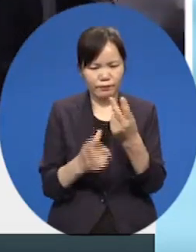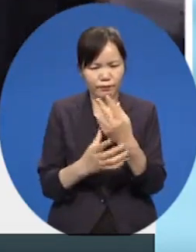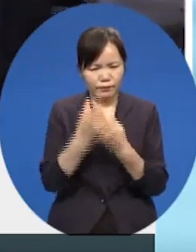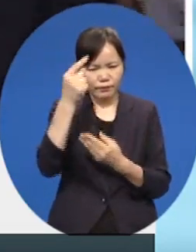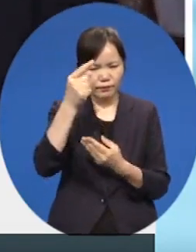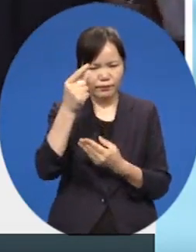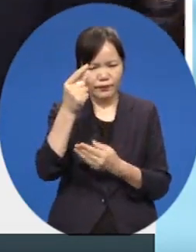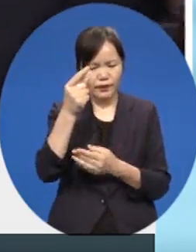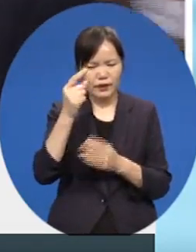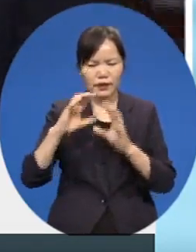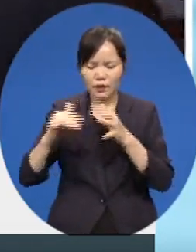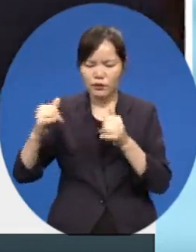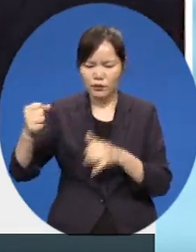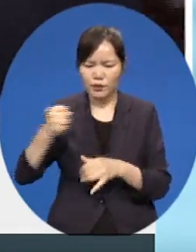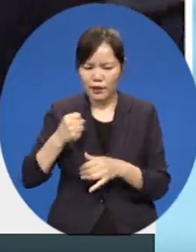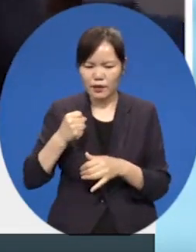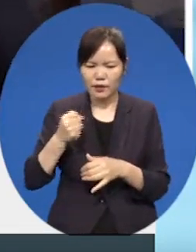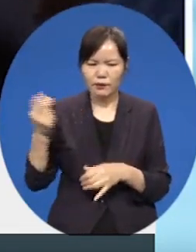국민의힘에게도 또